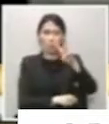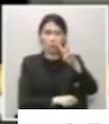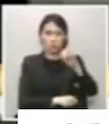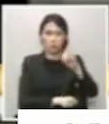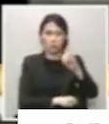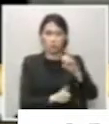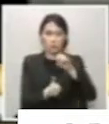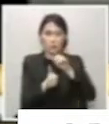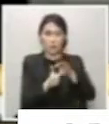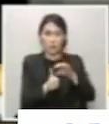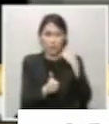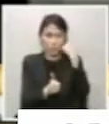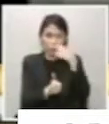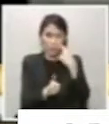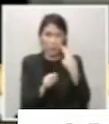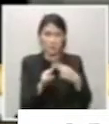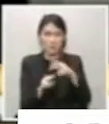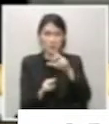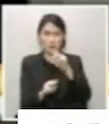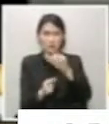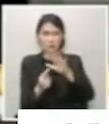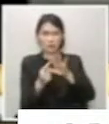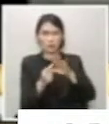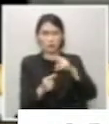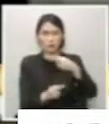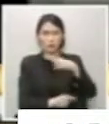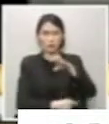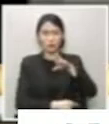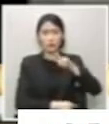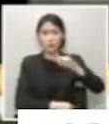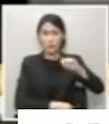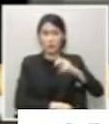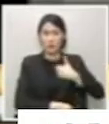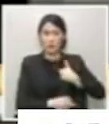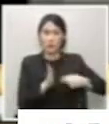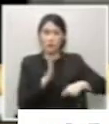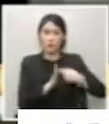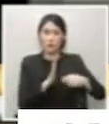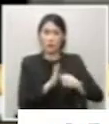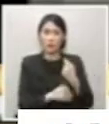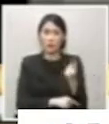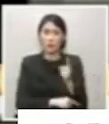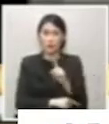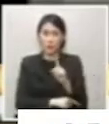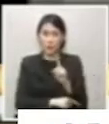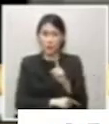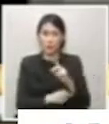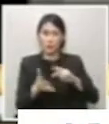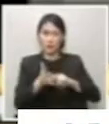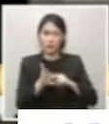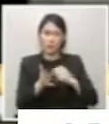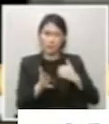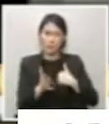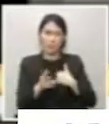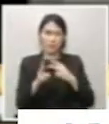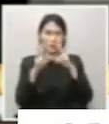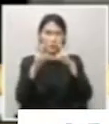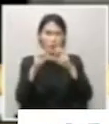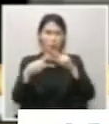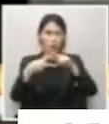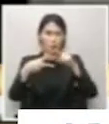ดยนายสุทินคลังแสงและคณะดังมีเหตุผลสนับสนุนรวม2ประเด็น